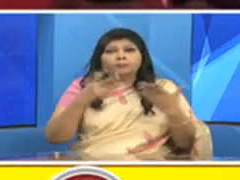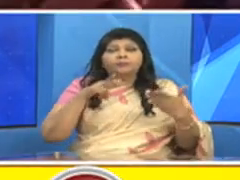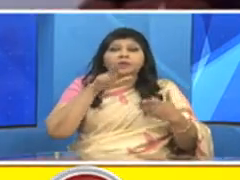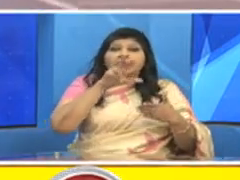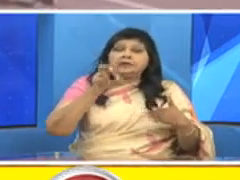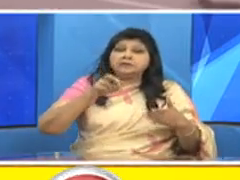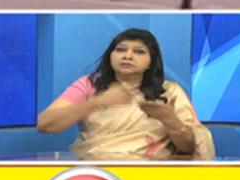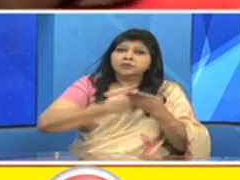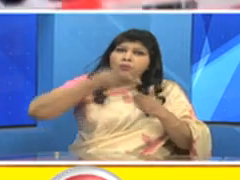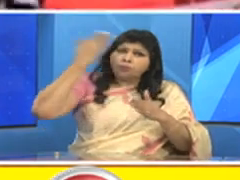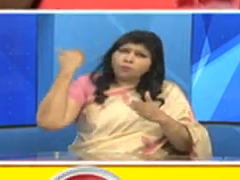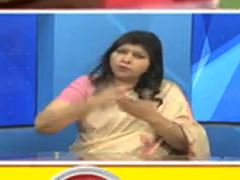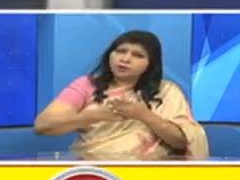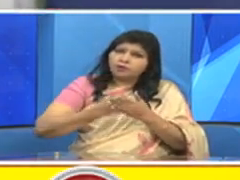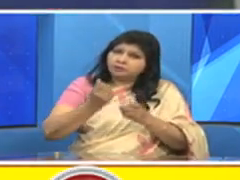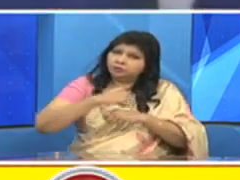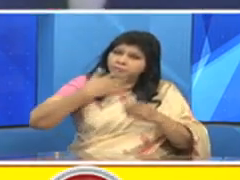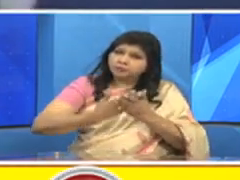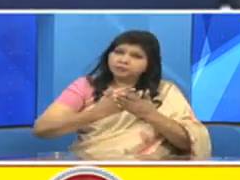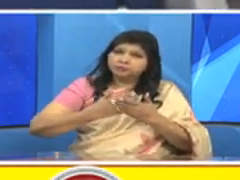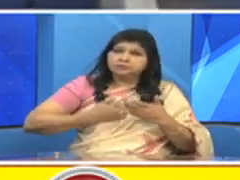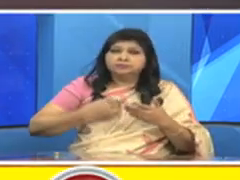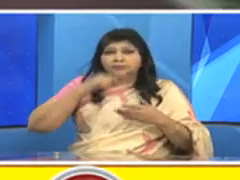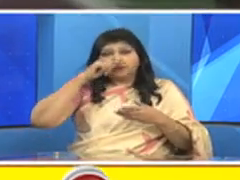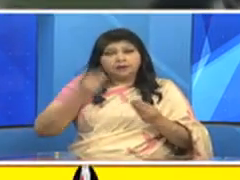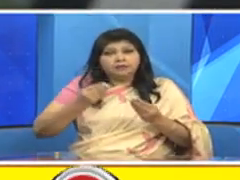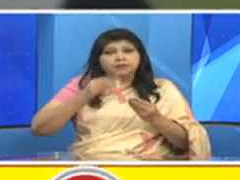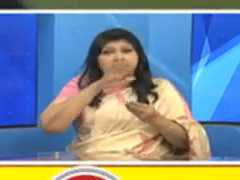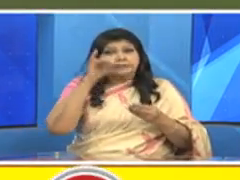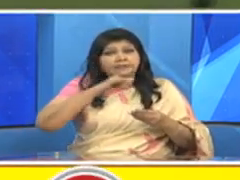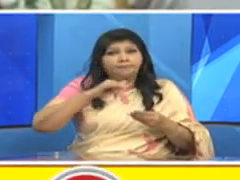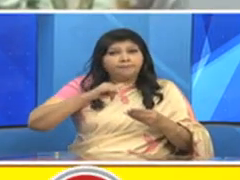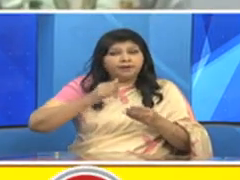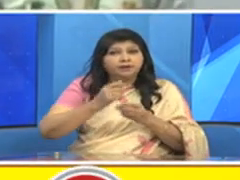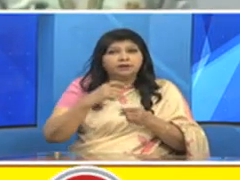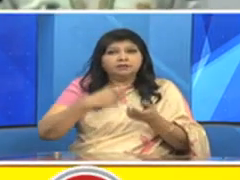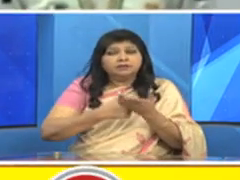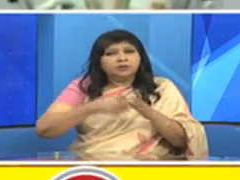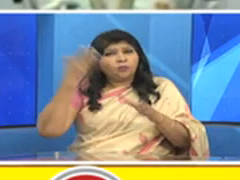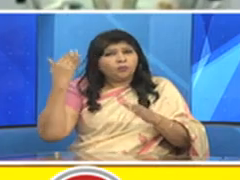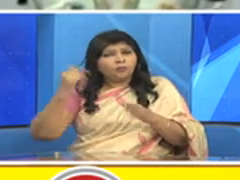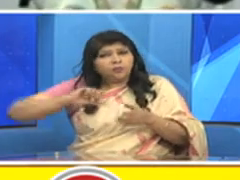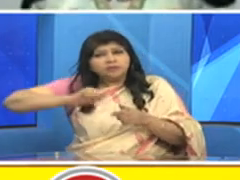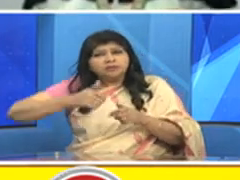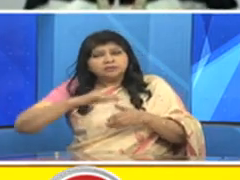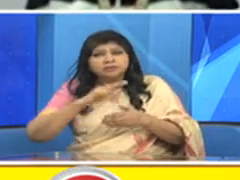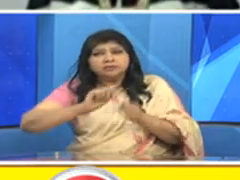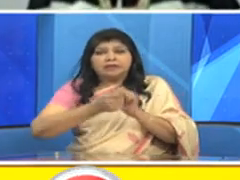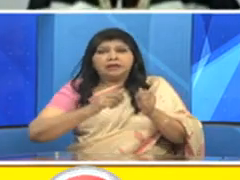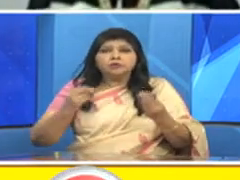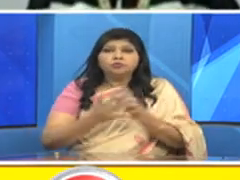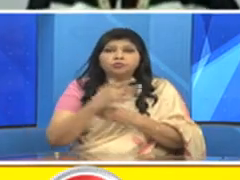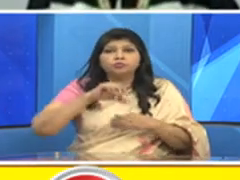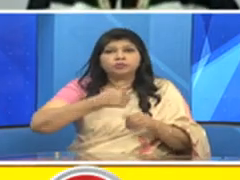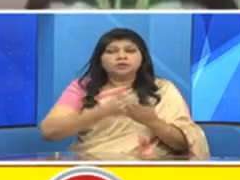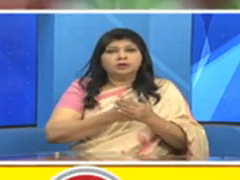रिकॉर्ड टूटे और मुझे गर्व है कि जिनमें से 56 रिकॉर्ड तोड़ने का काम हमारी बेटियों ने किया है।